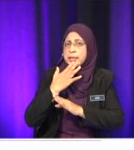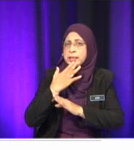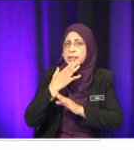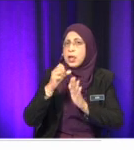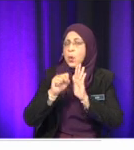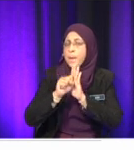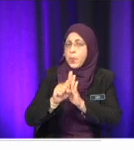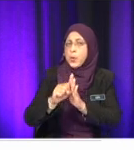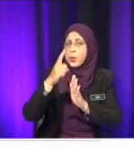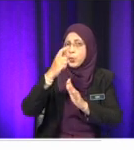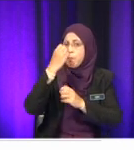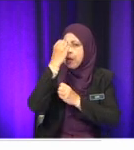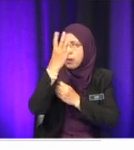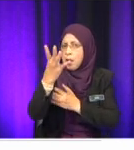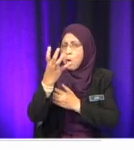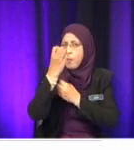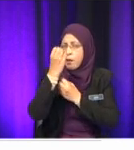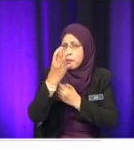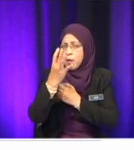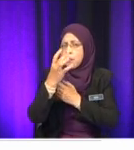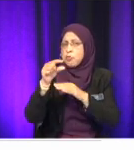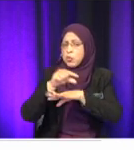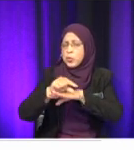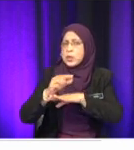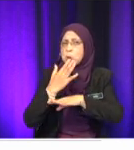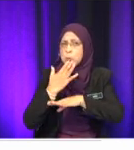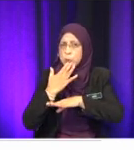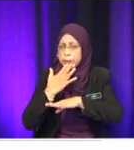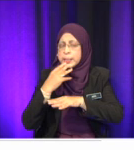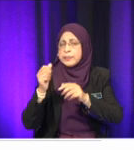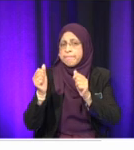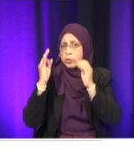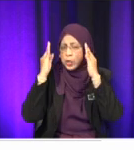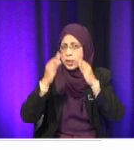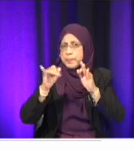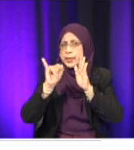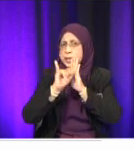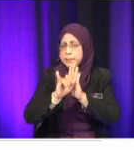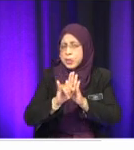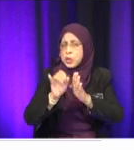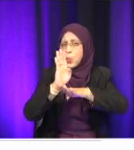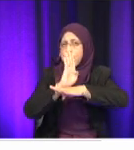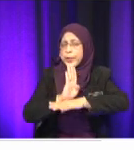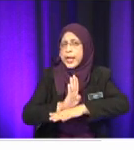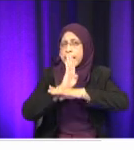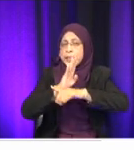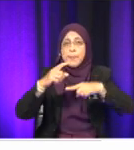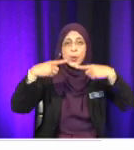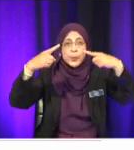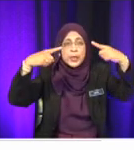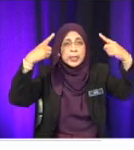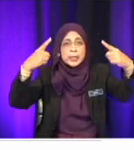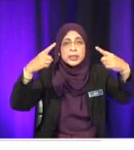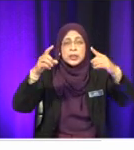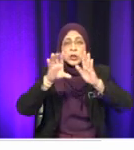untuk menyampaikan message fokus pada image populer dan contoh pelukis